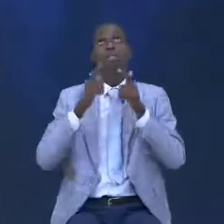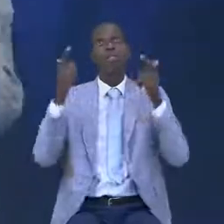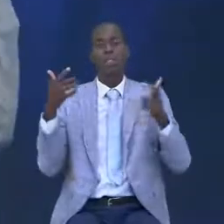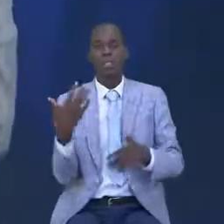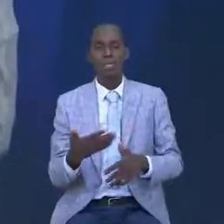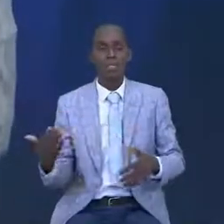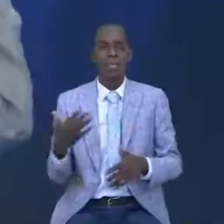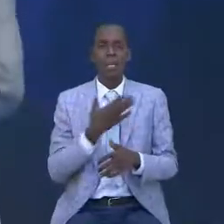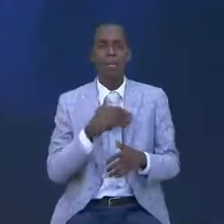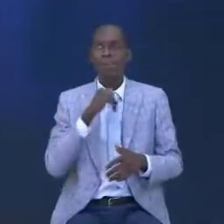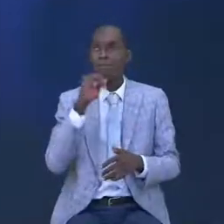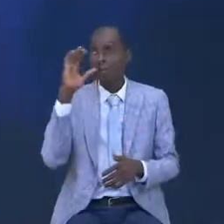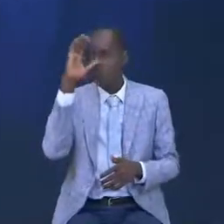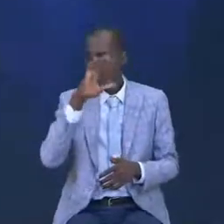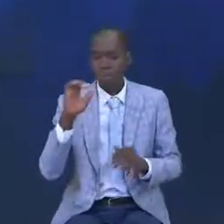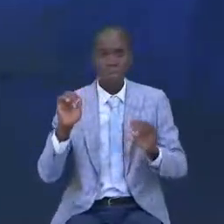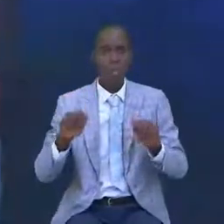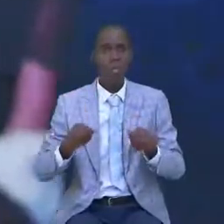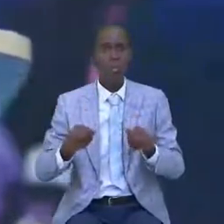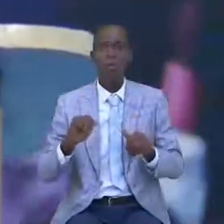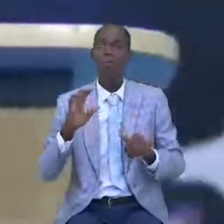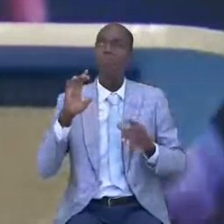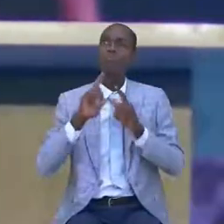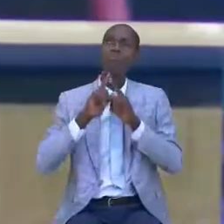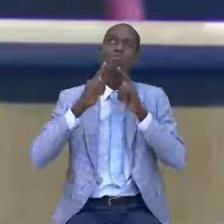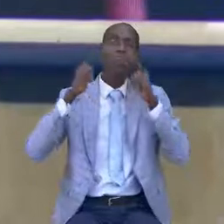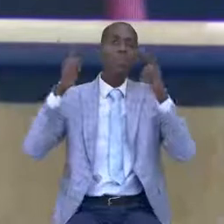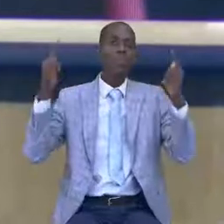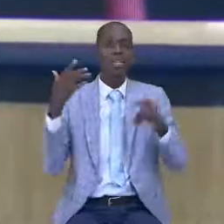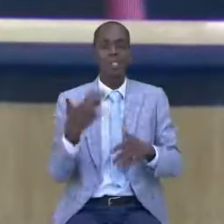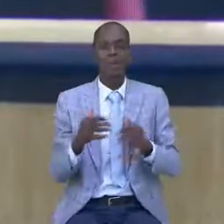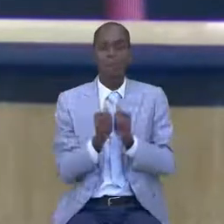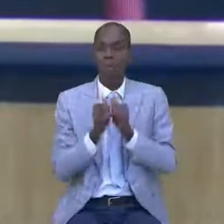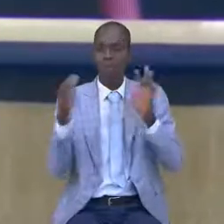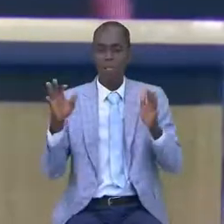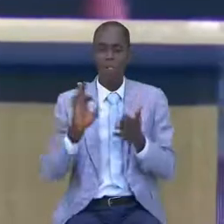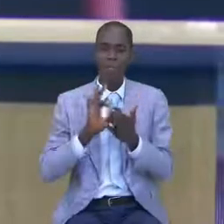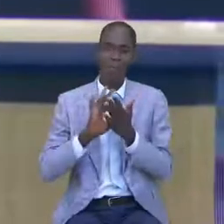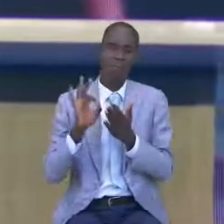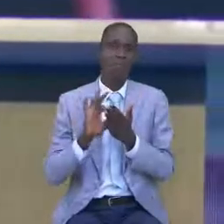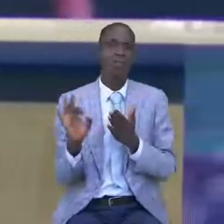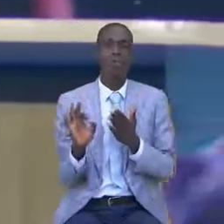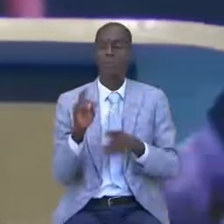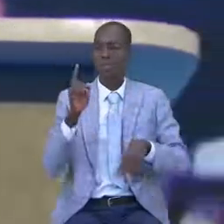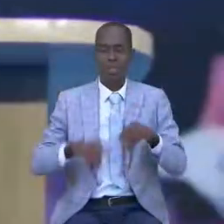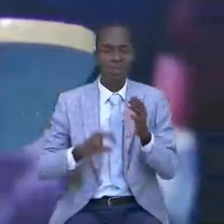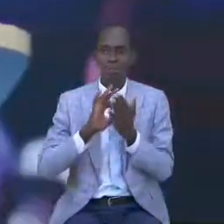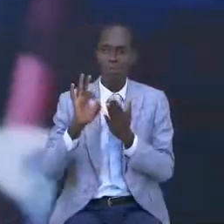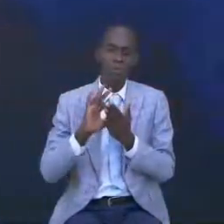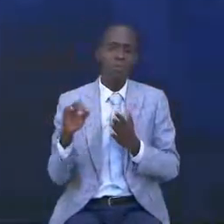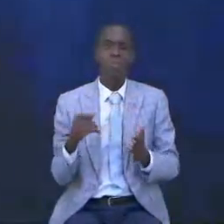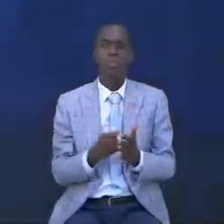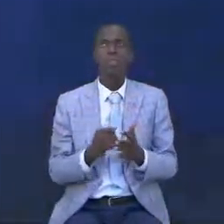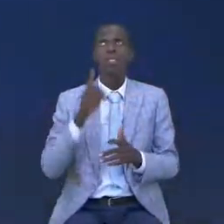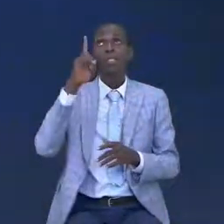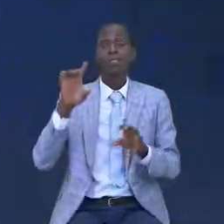il continue de faire. Celui qui fait des choses grandes et insondable, des